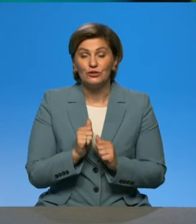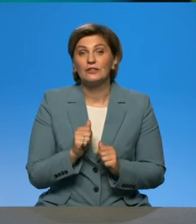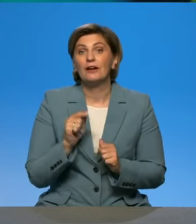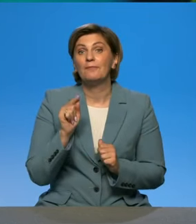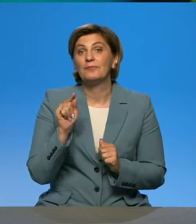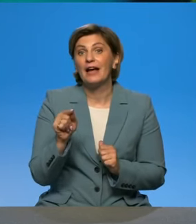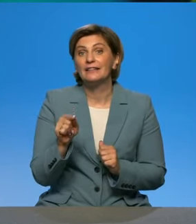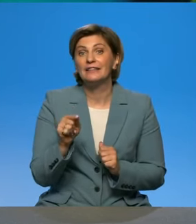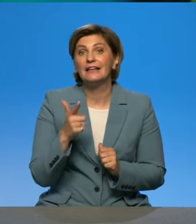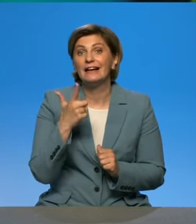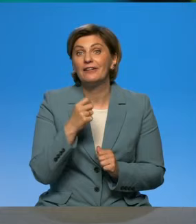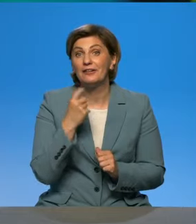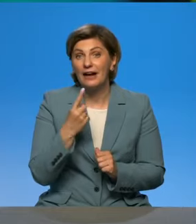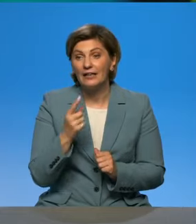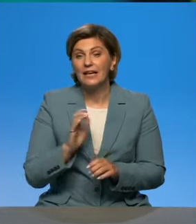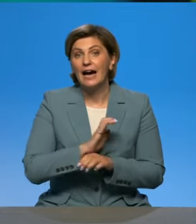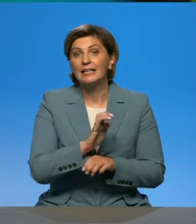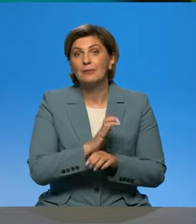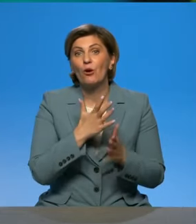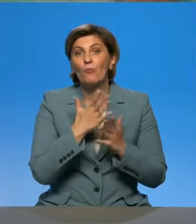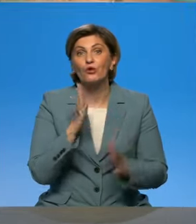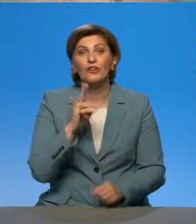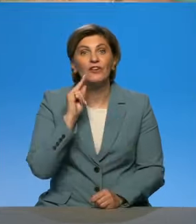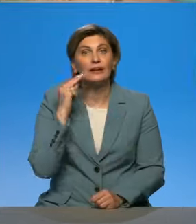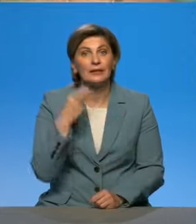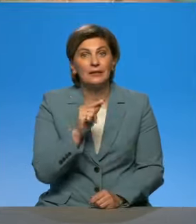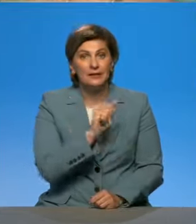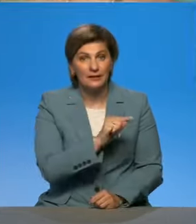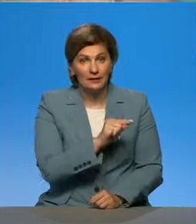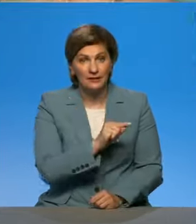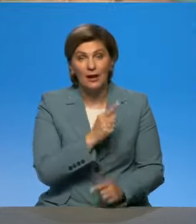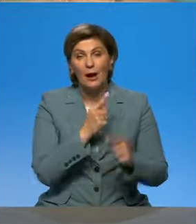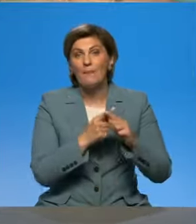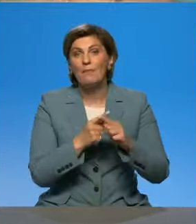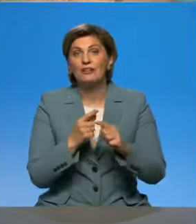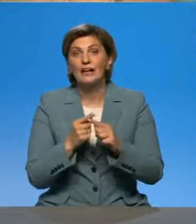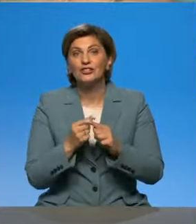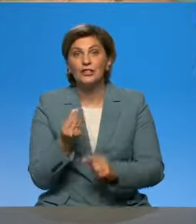в Китай. По положительный баланс по